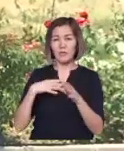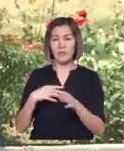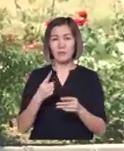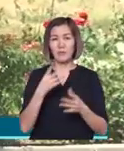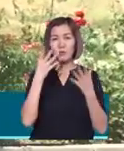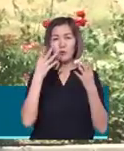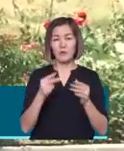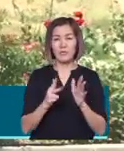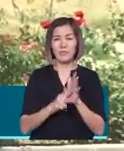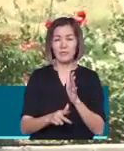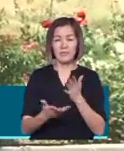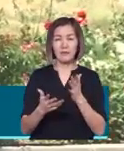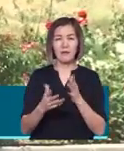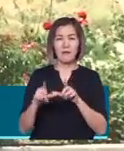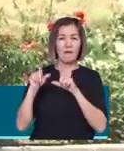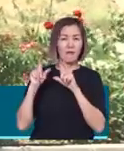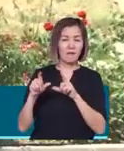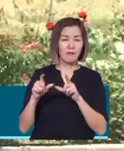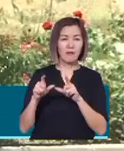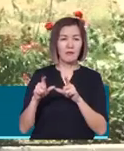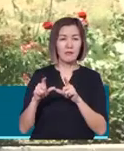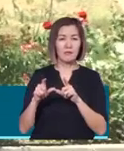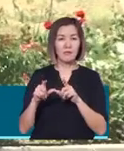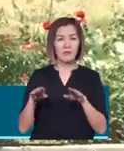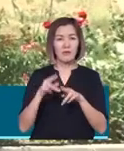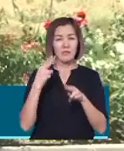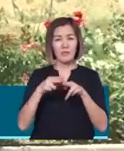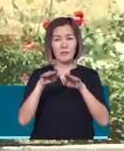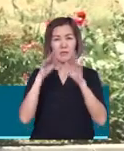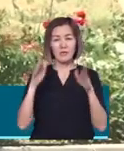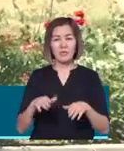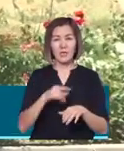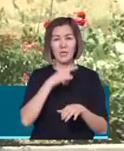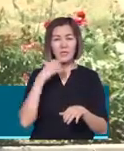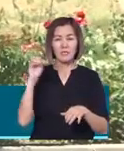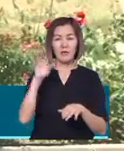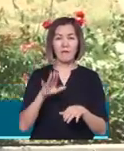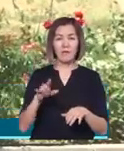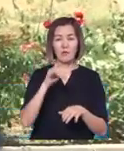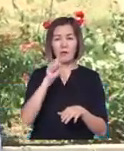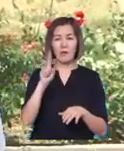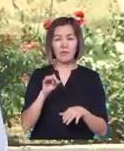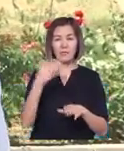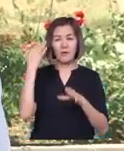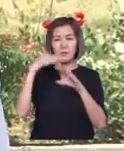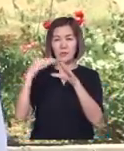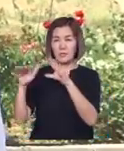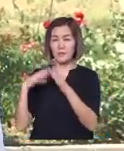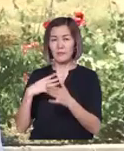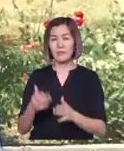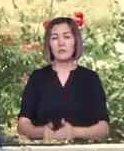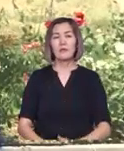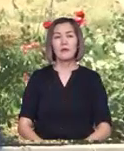контейнер келеді, обработкадан өтіп, ары қарай Қытай, Россияға, Европаға, Азияға кетіп жатыр. Также